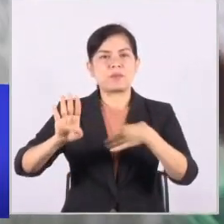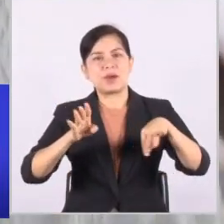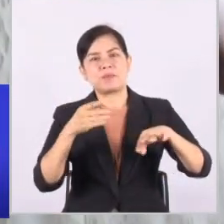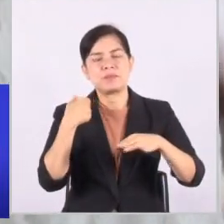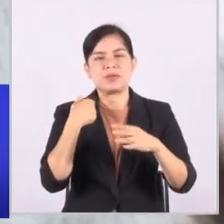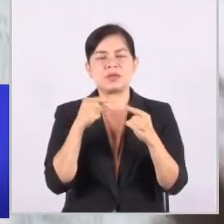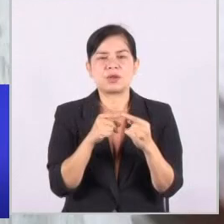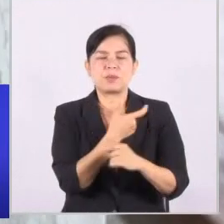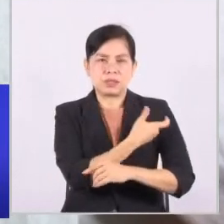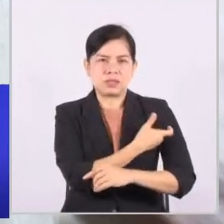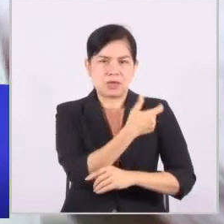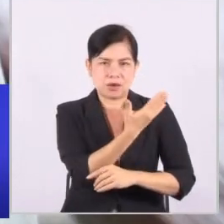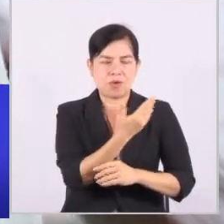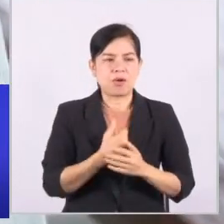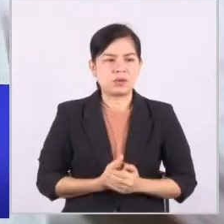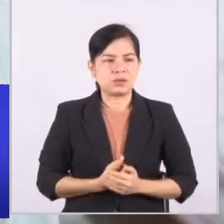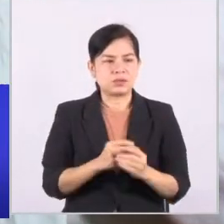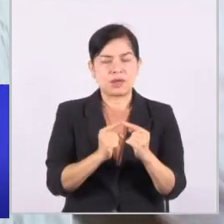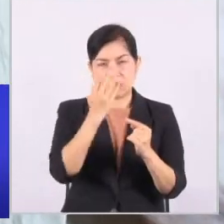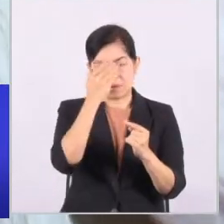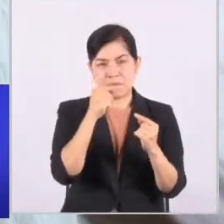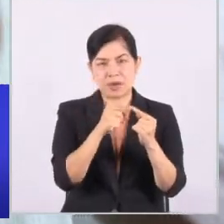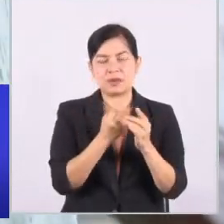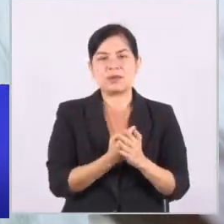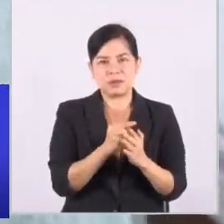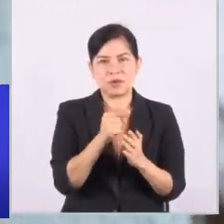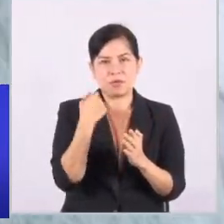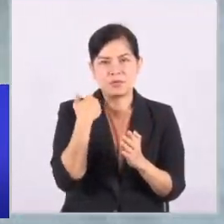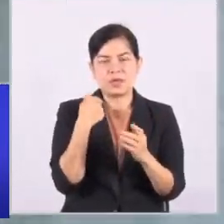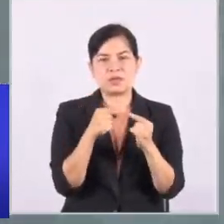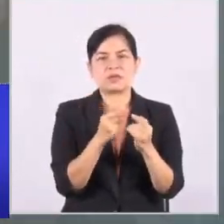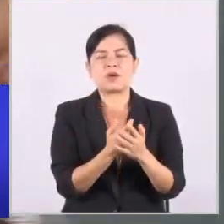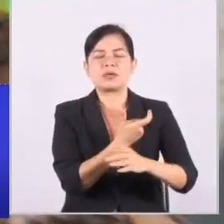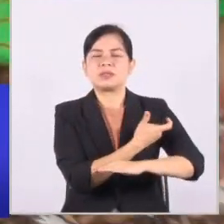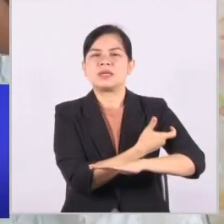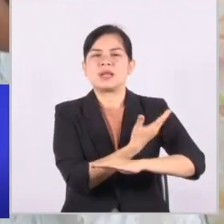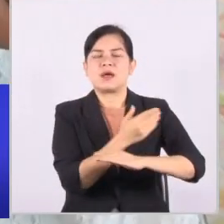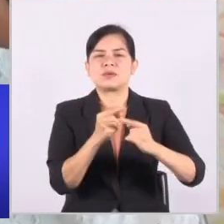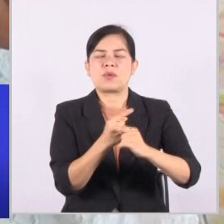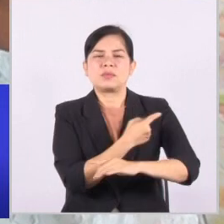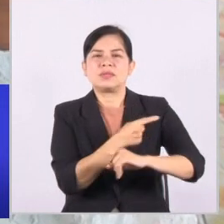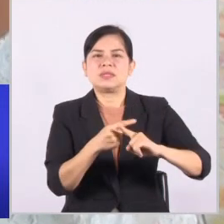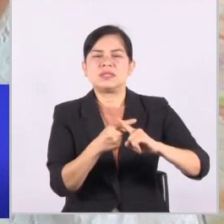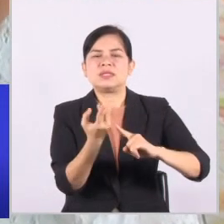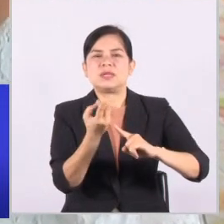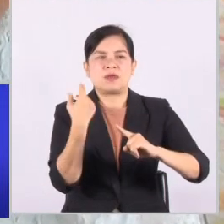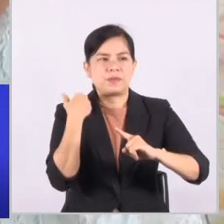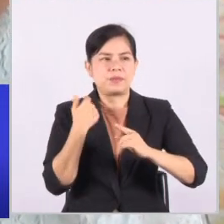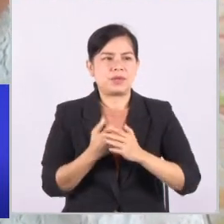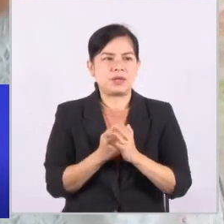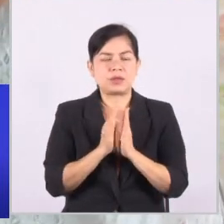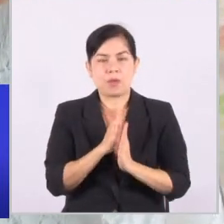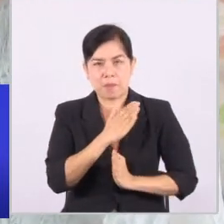ครื่องที่ต้นแขน ไม่เป็นไรมันมีผลนี่ยี่สิบสี่ชั่วโมงนู่นพี่แป๊ะทันทีเนี่ยยังไม่มีหรอกอาจจะตึงๆนิดนึงก็ไม่เป็นไรไม่เป็นอุปสรร ค นี่พระ